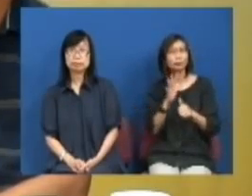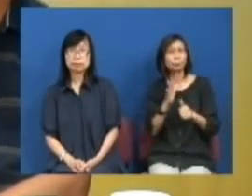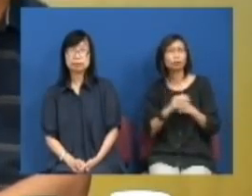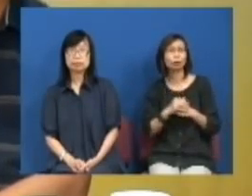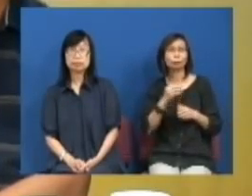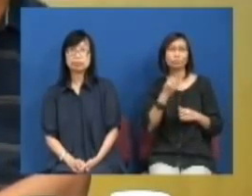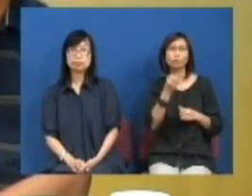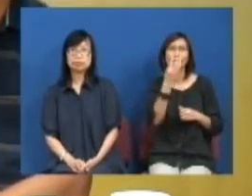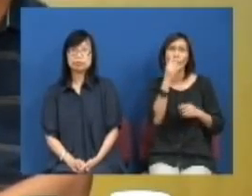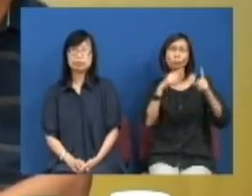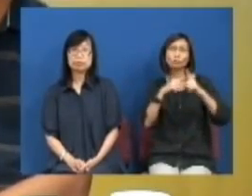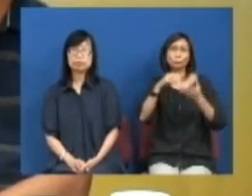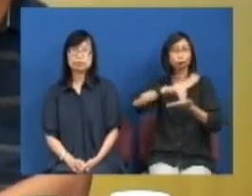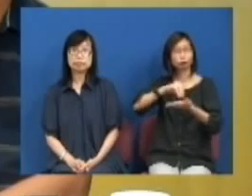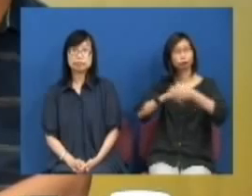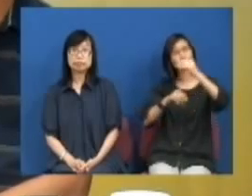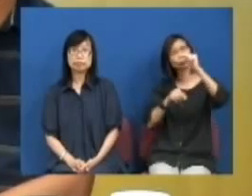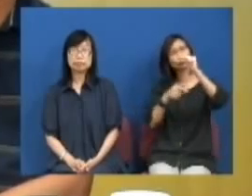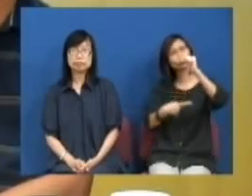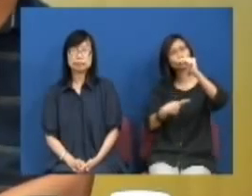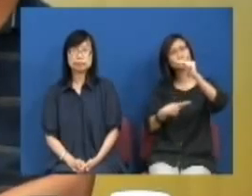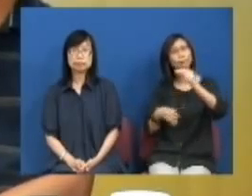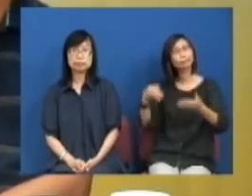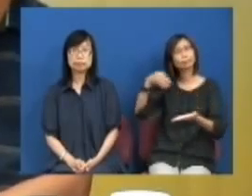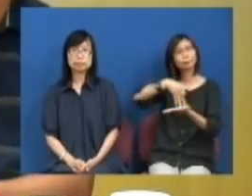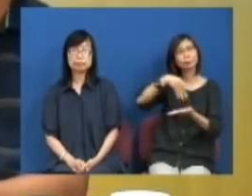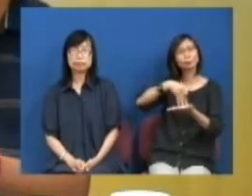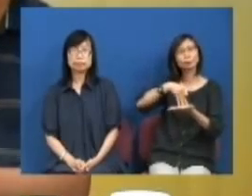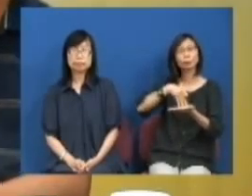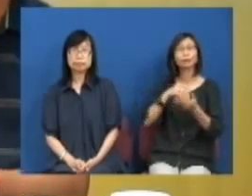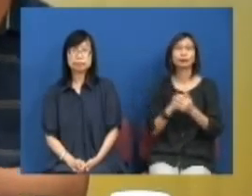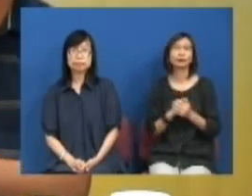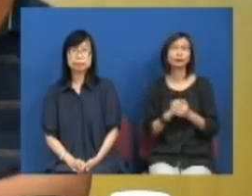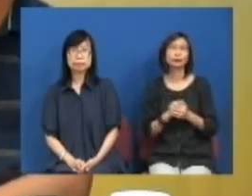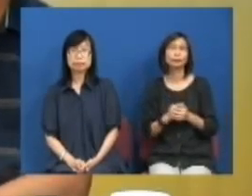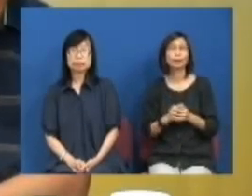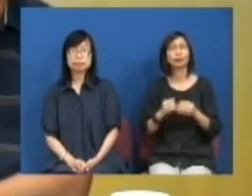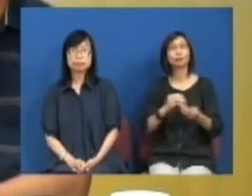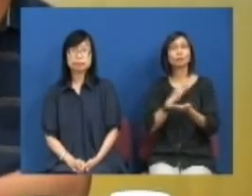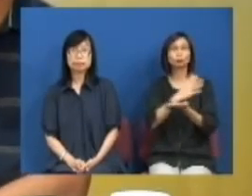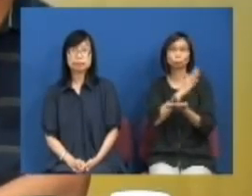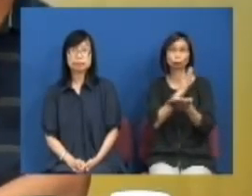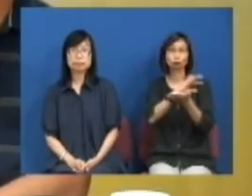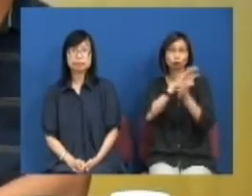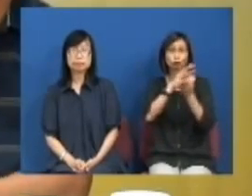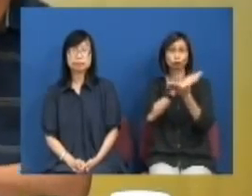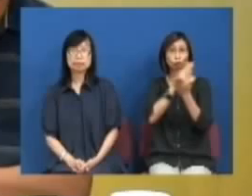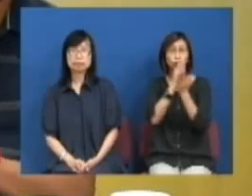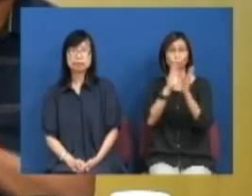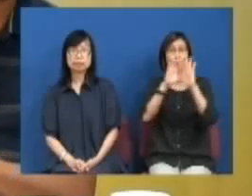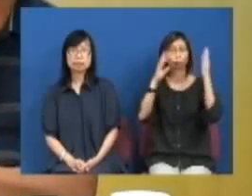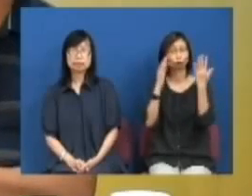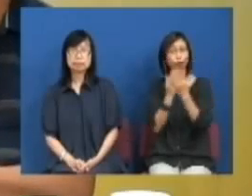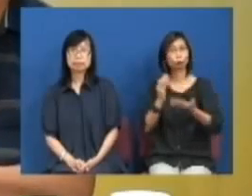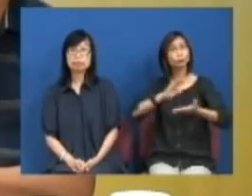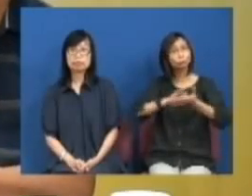港人，佢哋決定喺7月1日咧就將所有手頭上嘅約會啊、工作啊，甚至娛樂活動咧係推